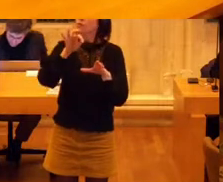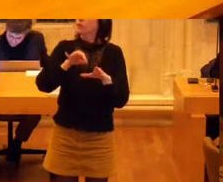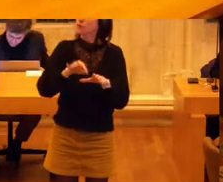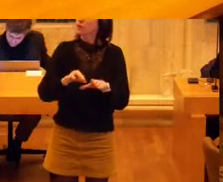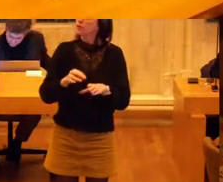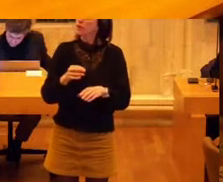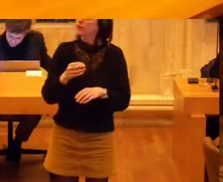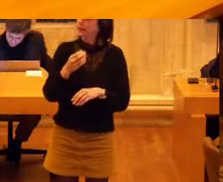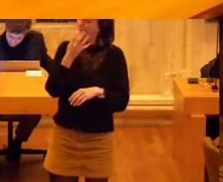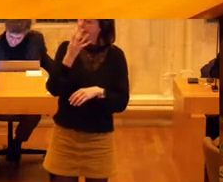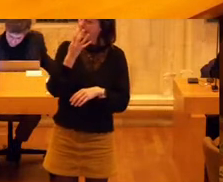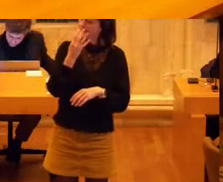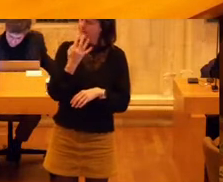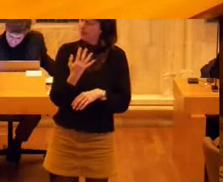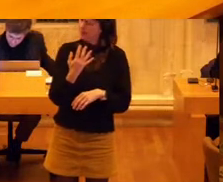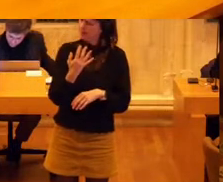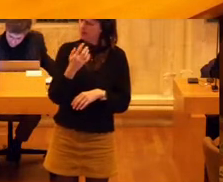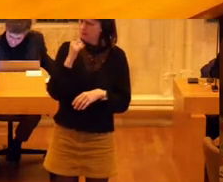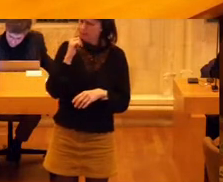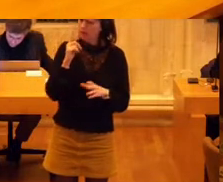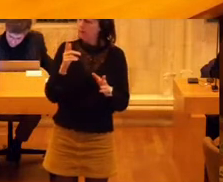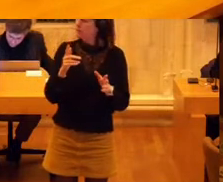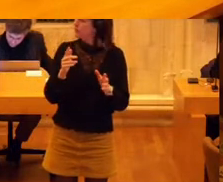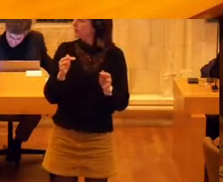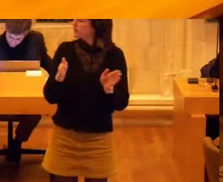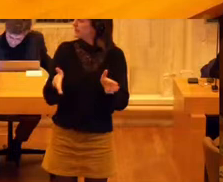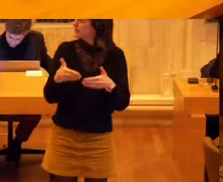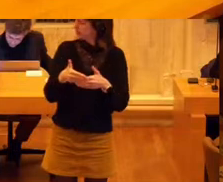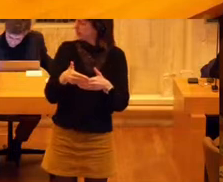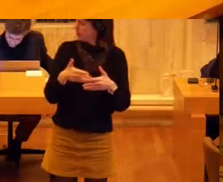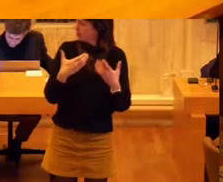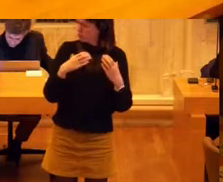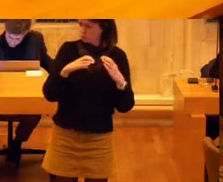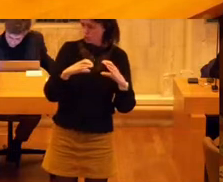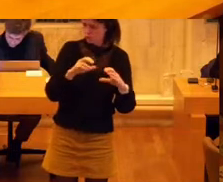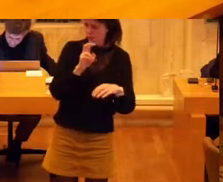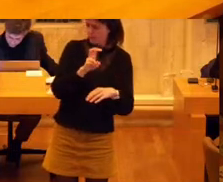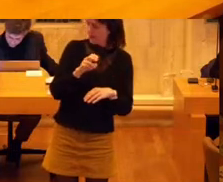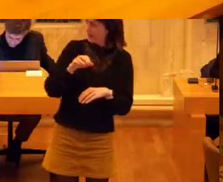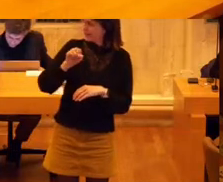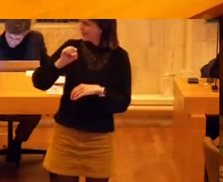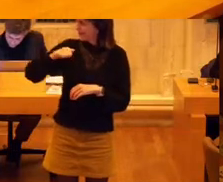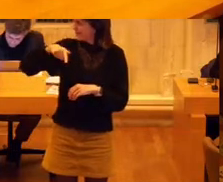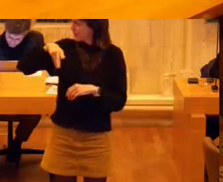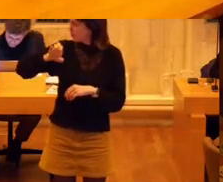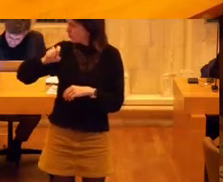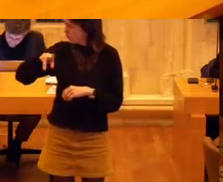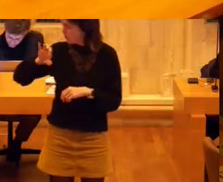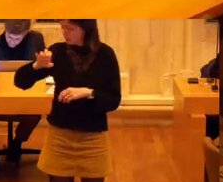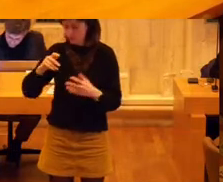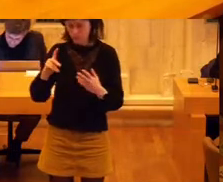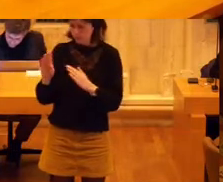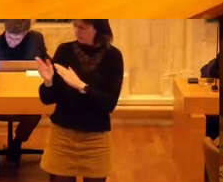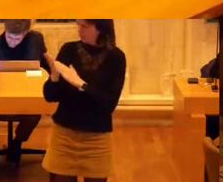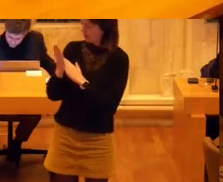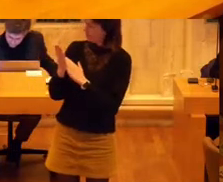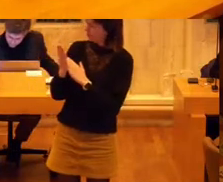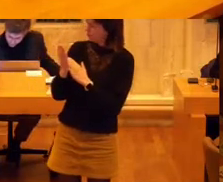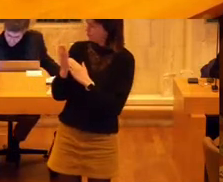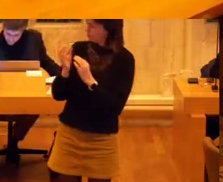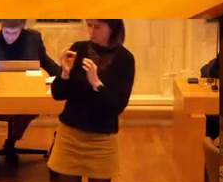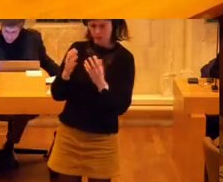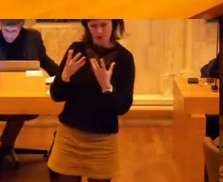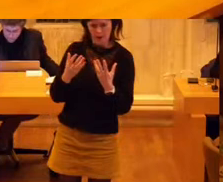cinq délibérations même, sur le secteur chemin vers Ségueville, nous soient présentées à l'occasion d'opérations de cession, sauf